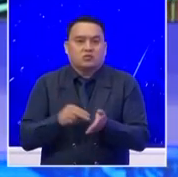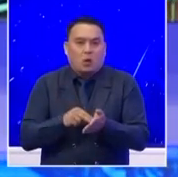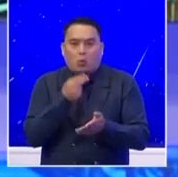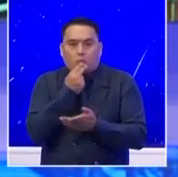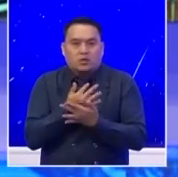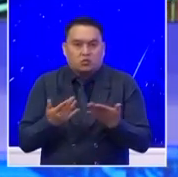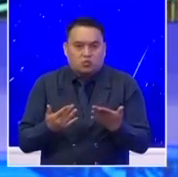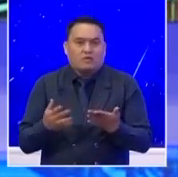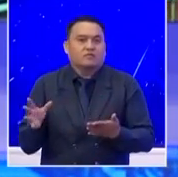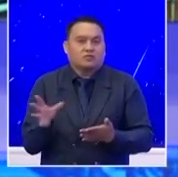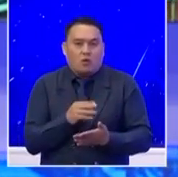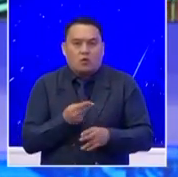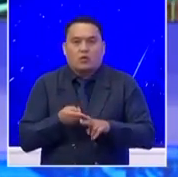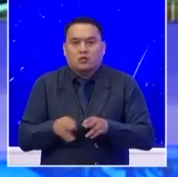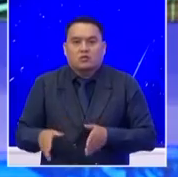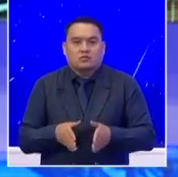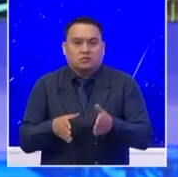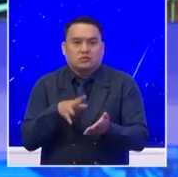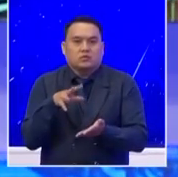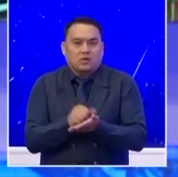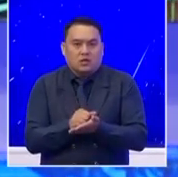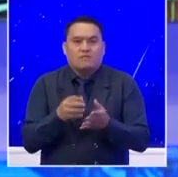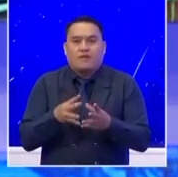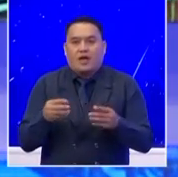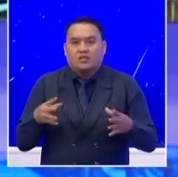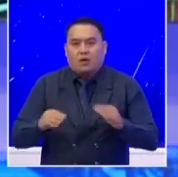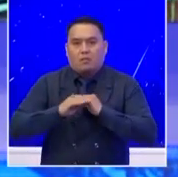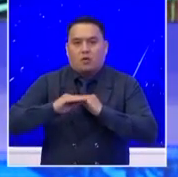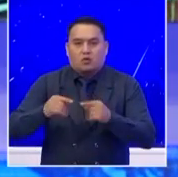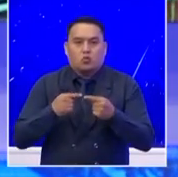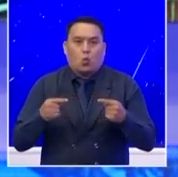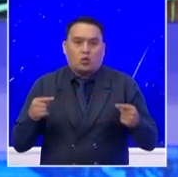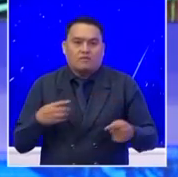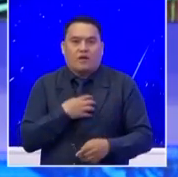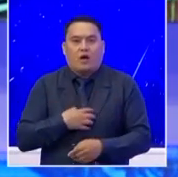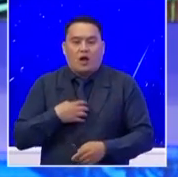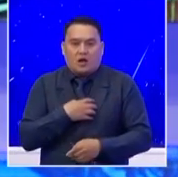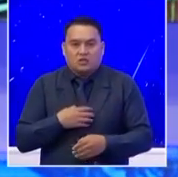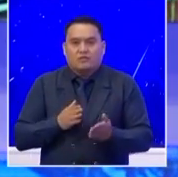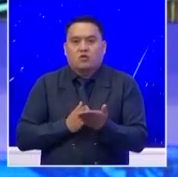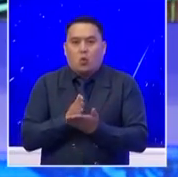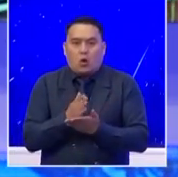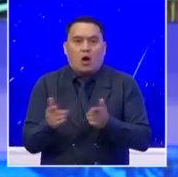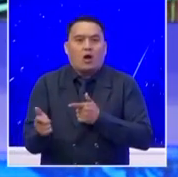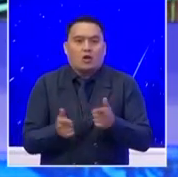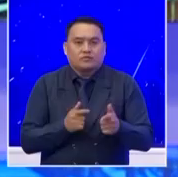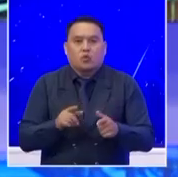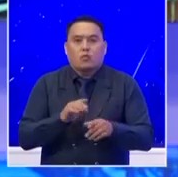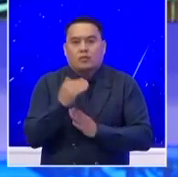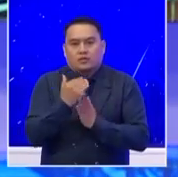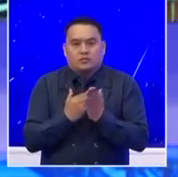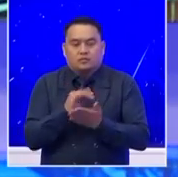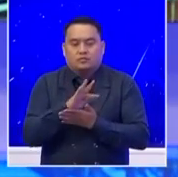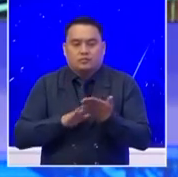продукты питания, реализация дорожной карты занятости, весенней посевной и других немаловажных секторов. Как говорится, обо всем по